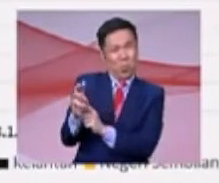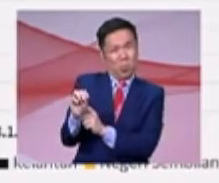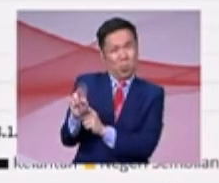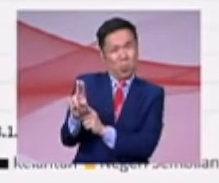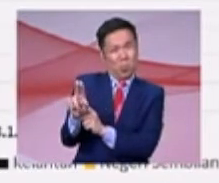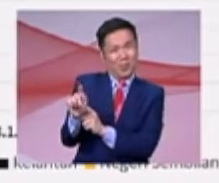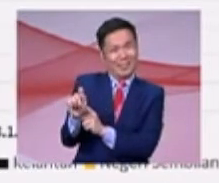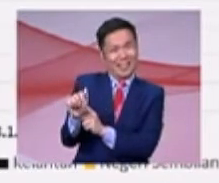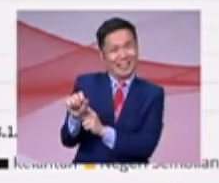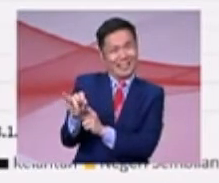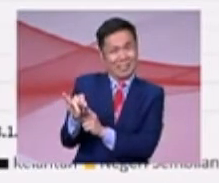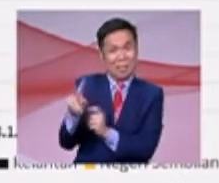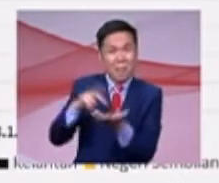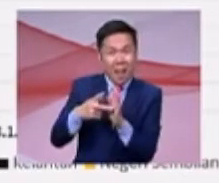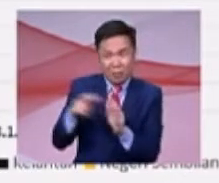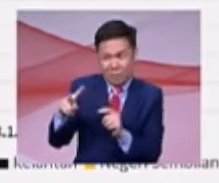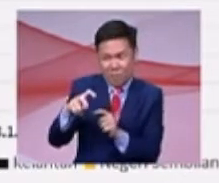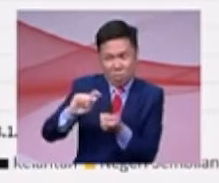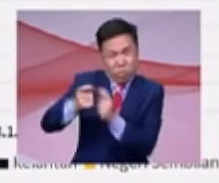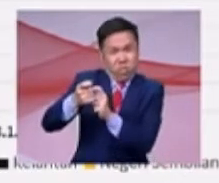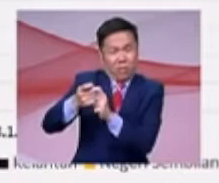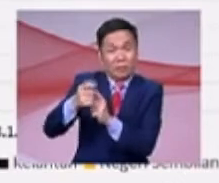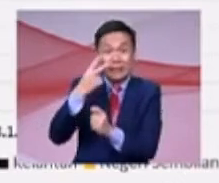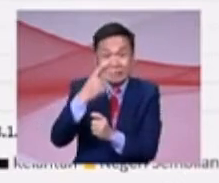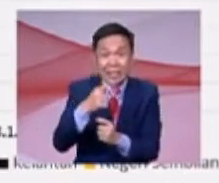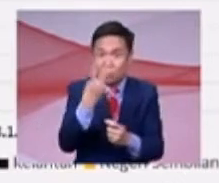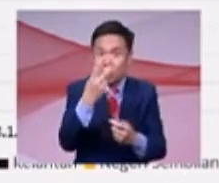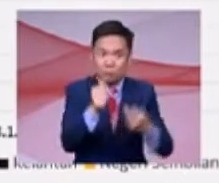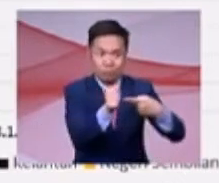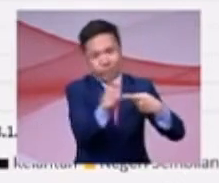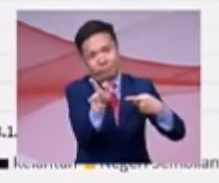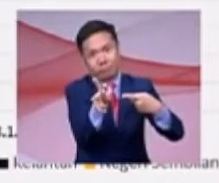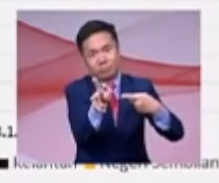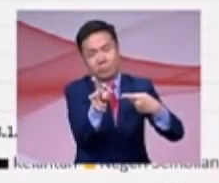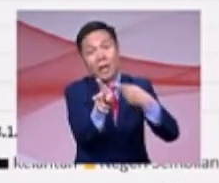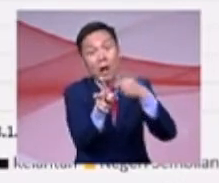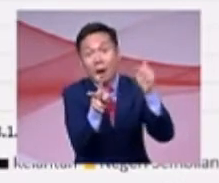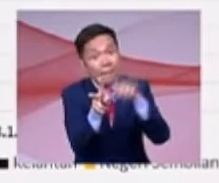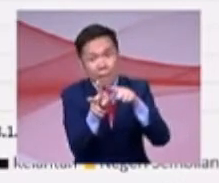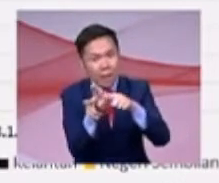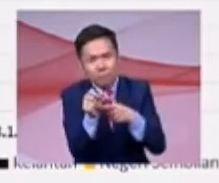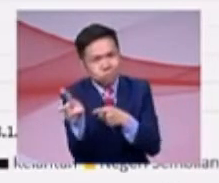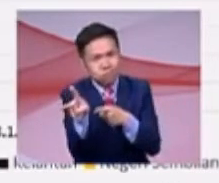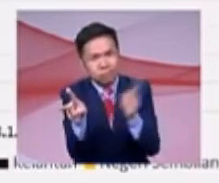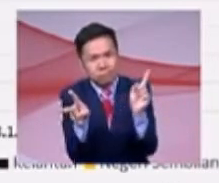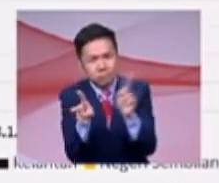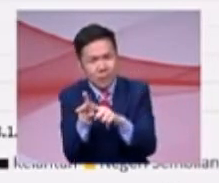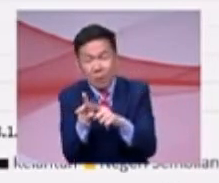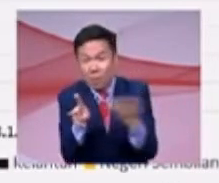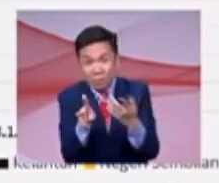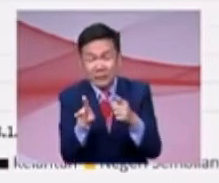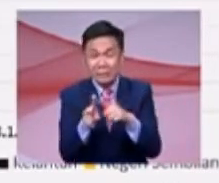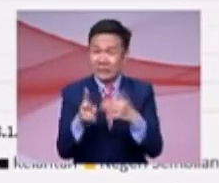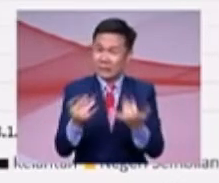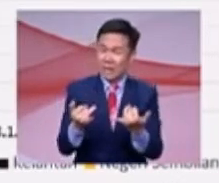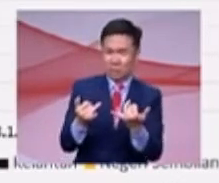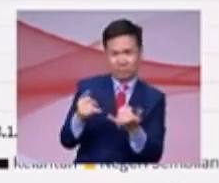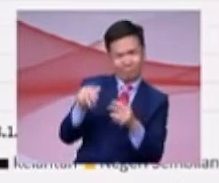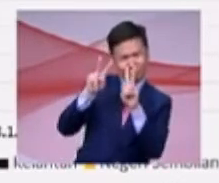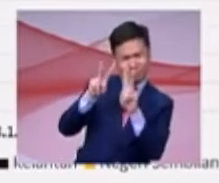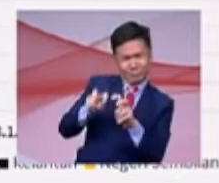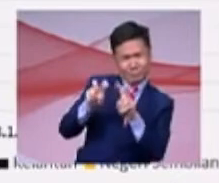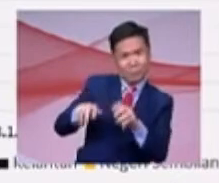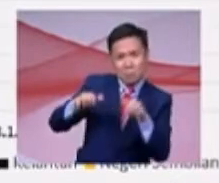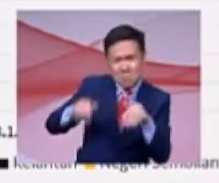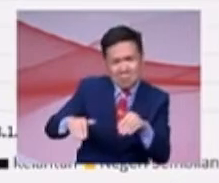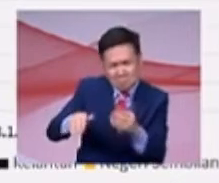berlaku, ada dua jenis mutasi yang telah dikenal pasti. Mutasi yang pertama, yang masih kita tak kenal